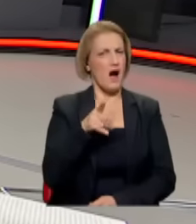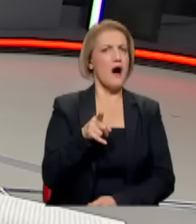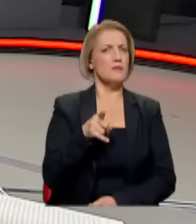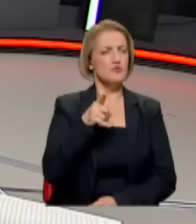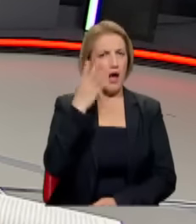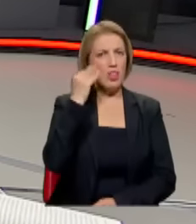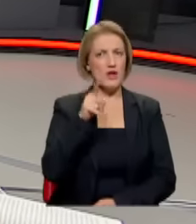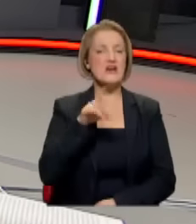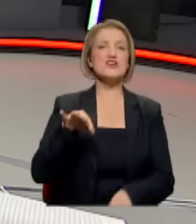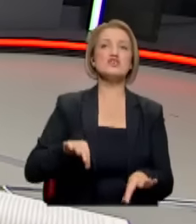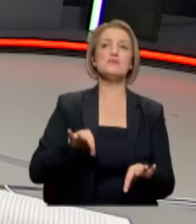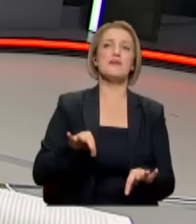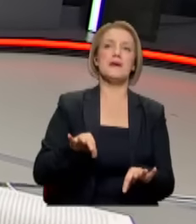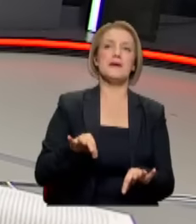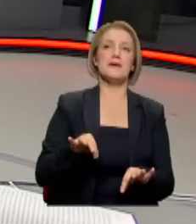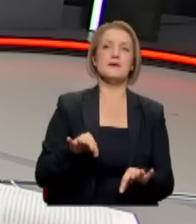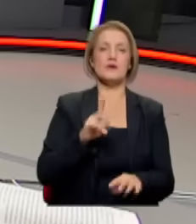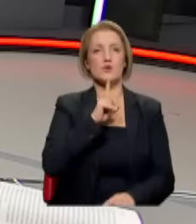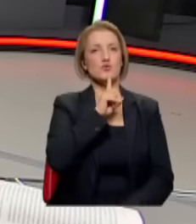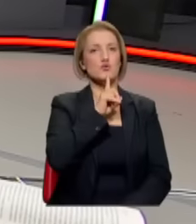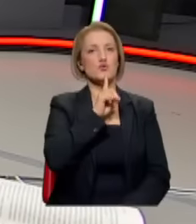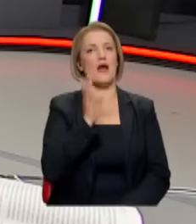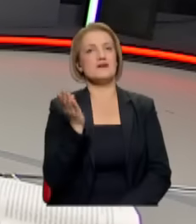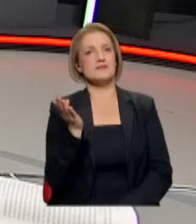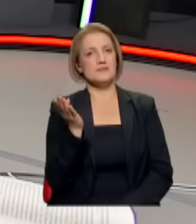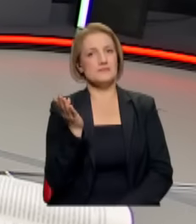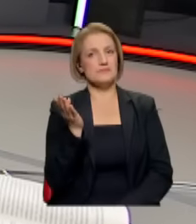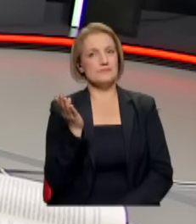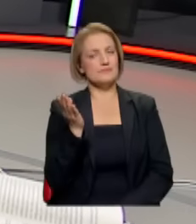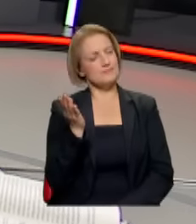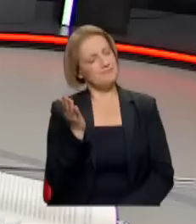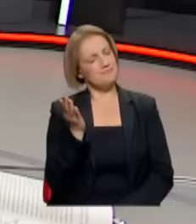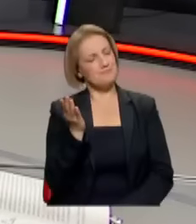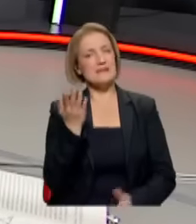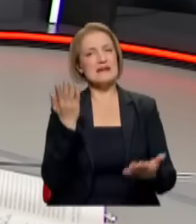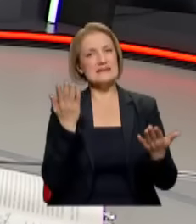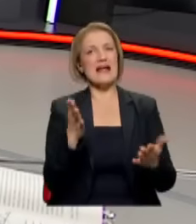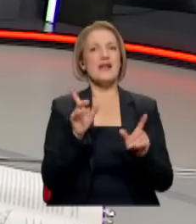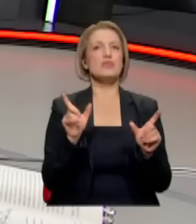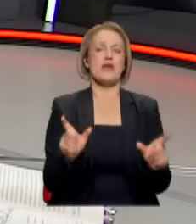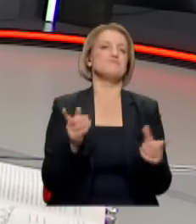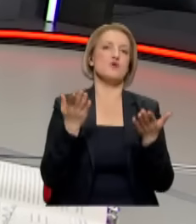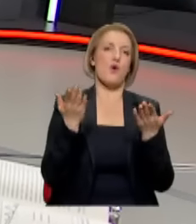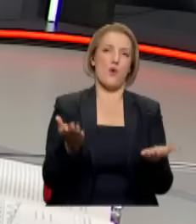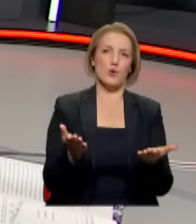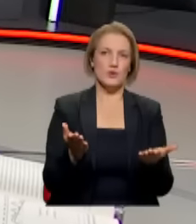bunu anlayınca şimdi sustular zaten Tedbiri